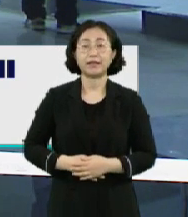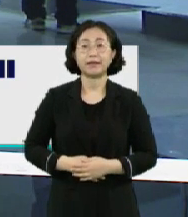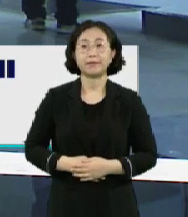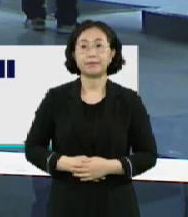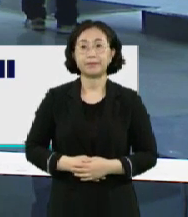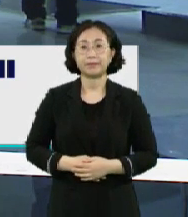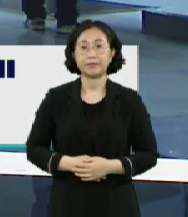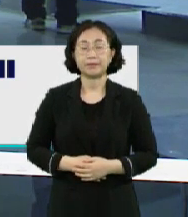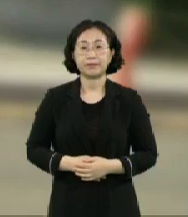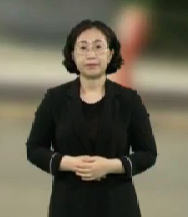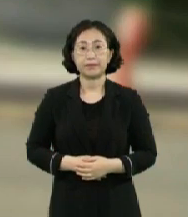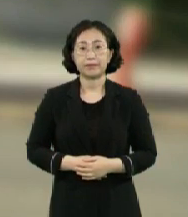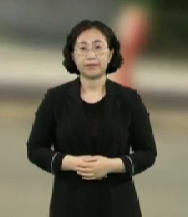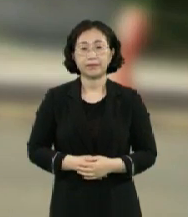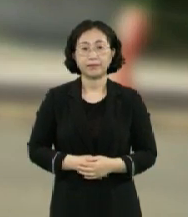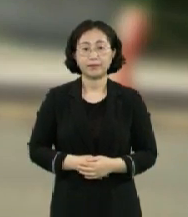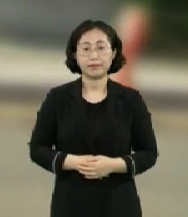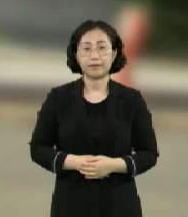보도입니다.